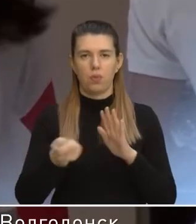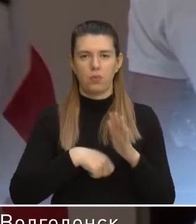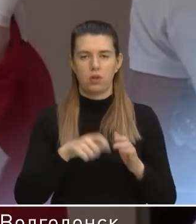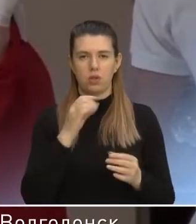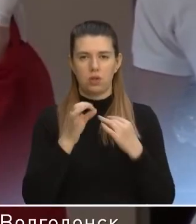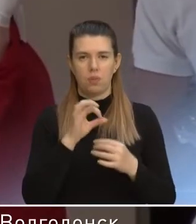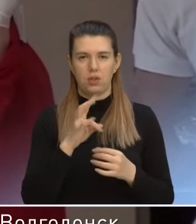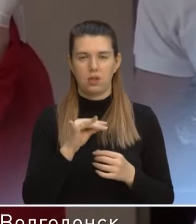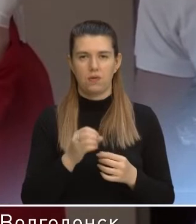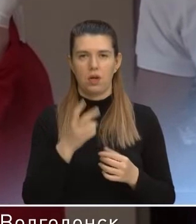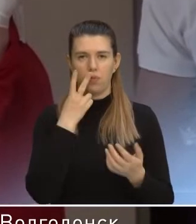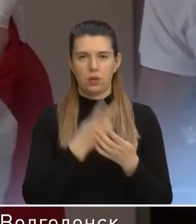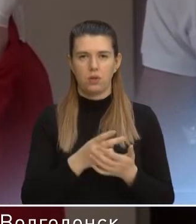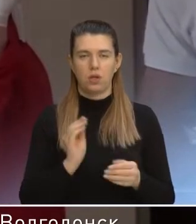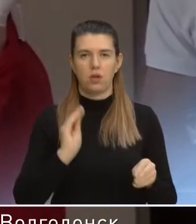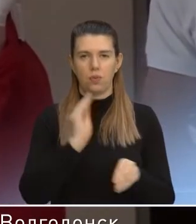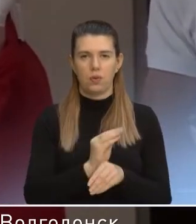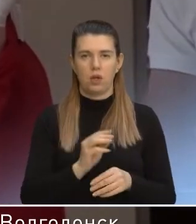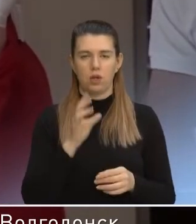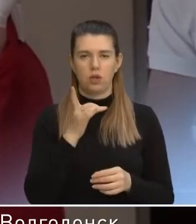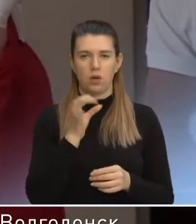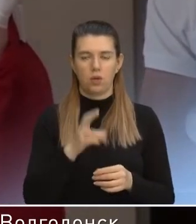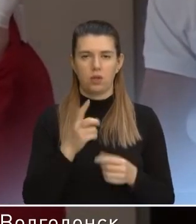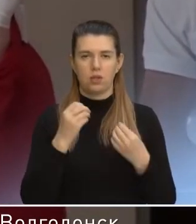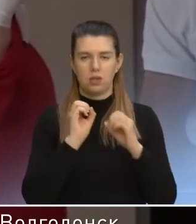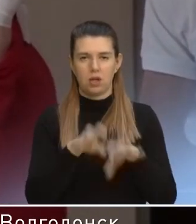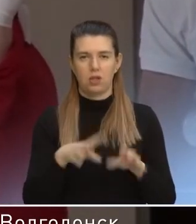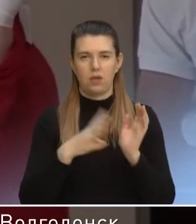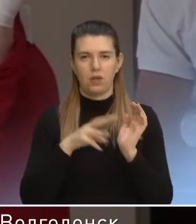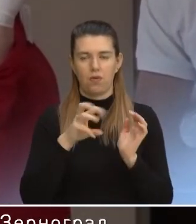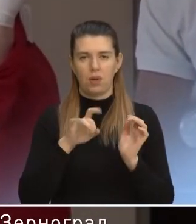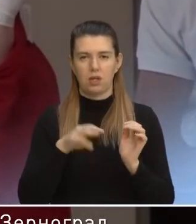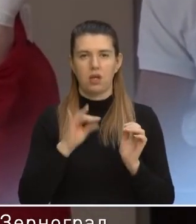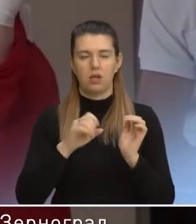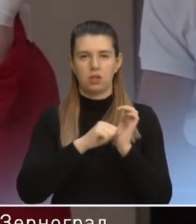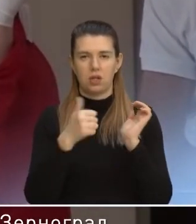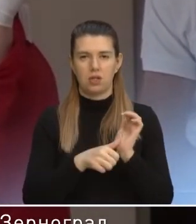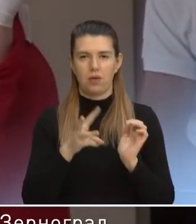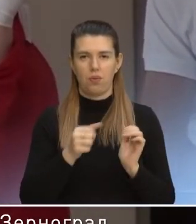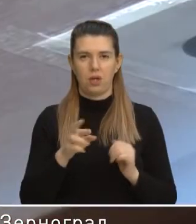пропустивших собеседование, предусмотрены дополнительные сроки сдачи – 9 марта и 16 мая. 15 мая.